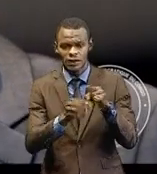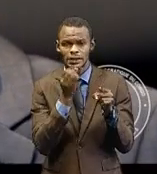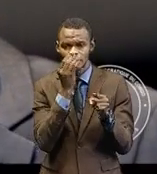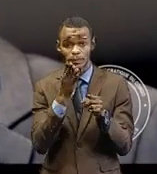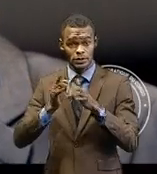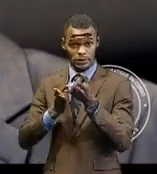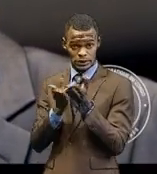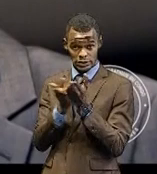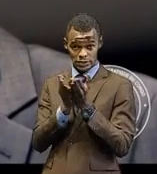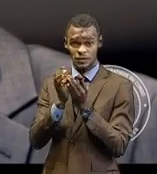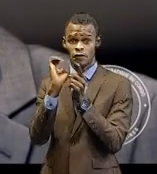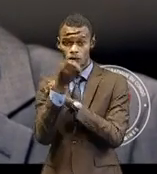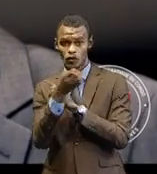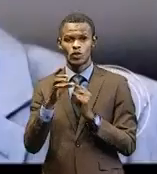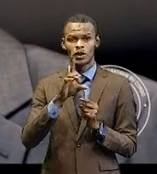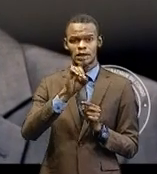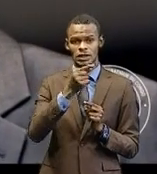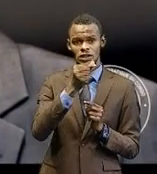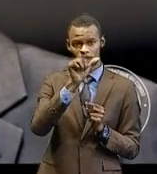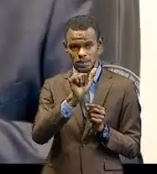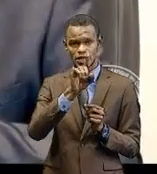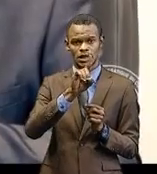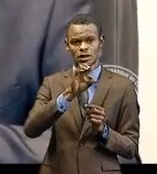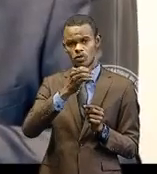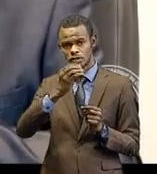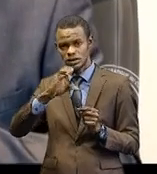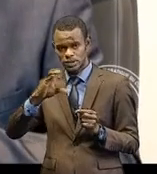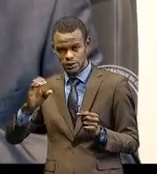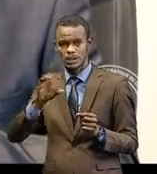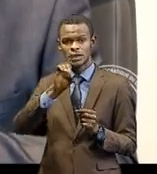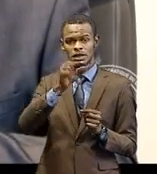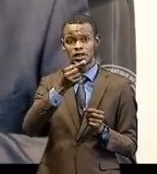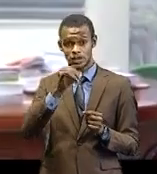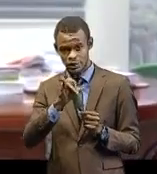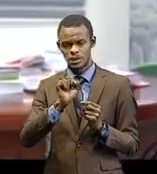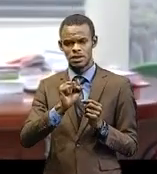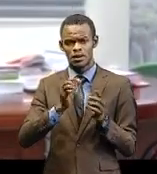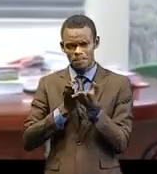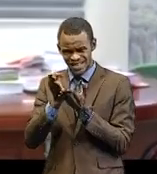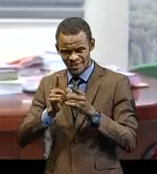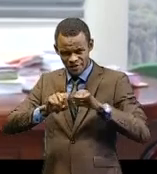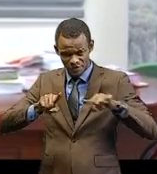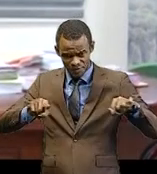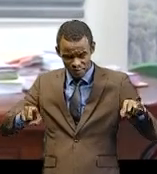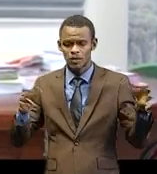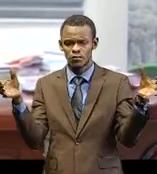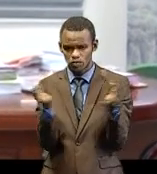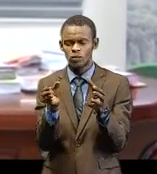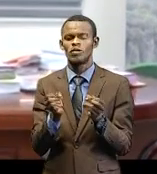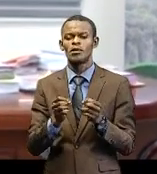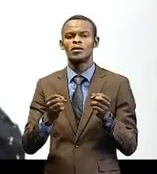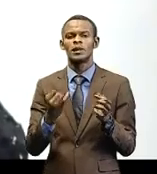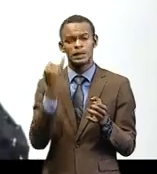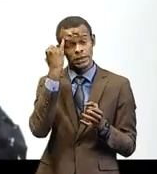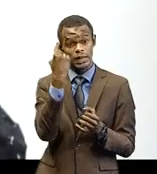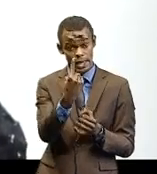l'environnement, DGDA, OGFREM, OCC, DGRA, DGI, etc. Dans ces développements, la